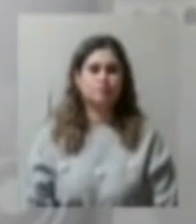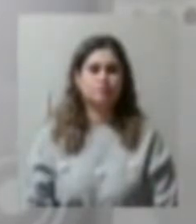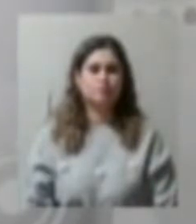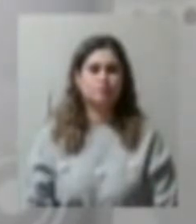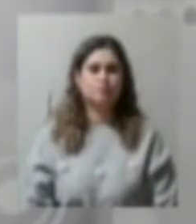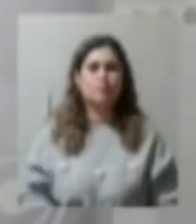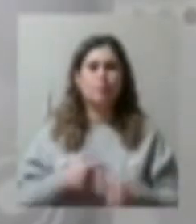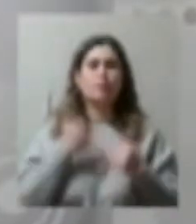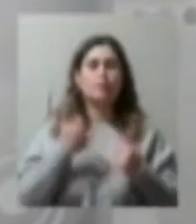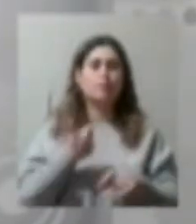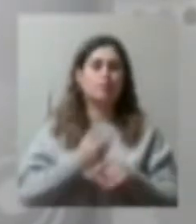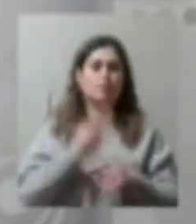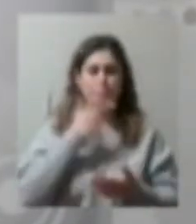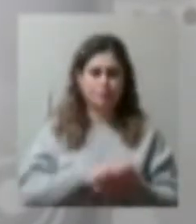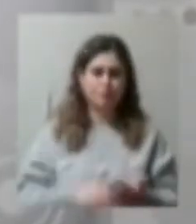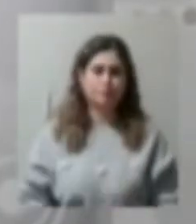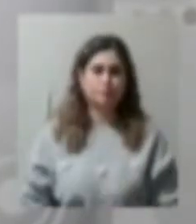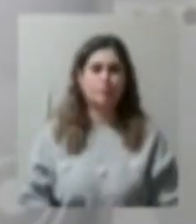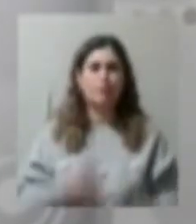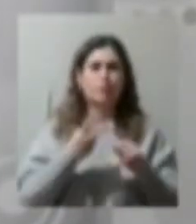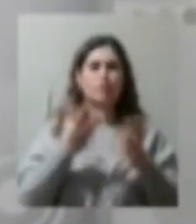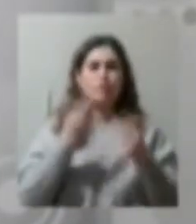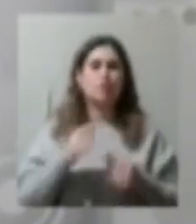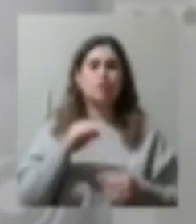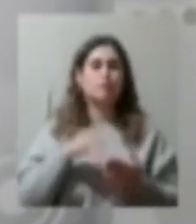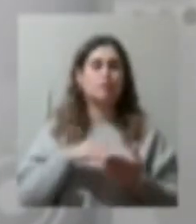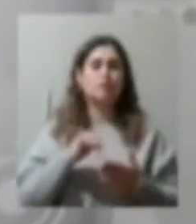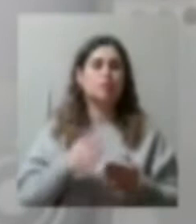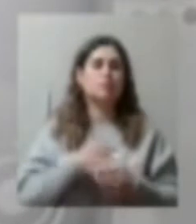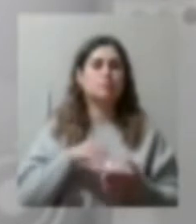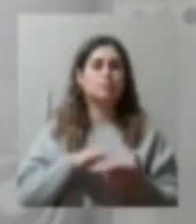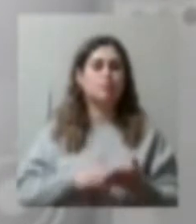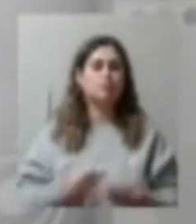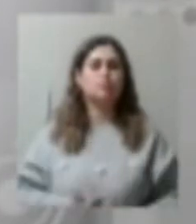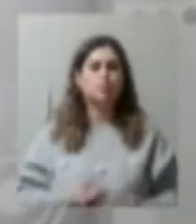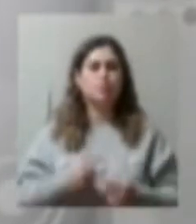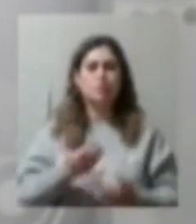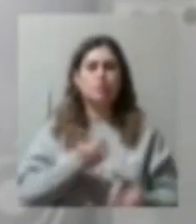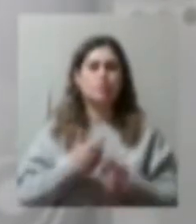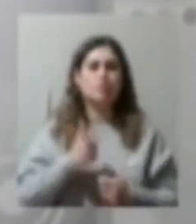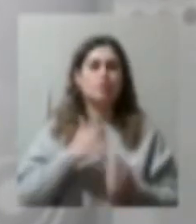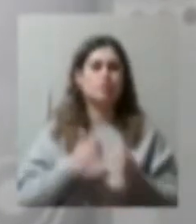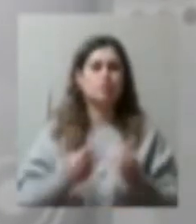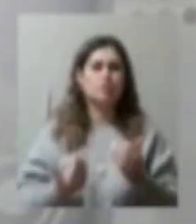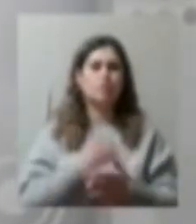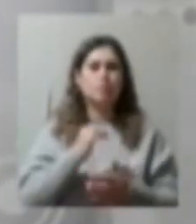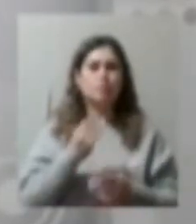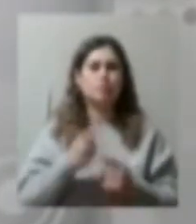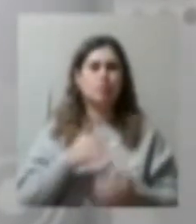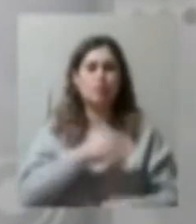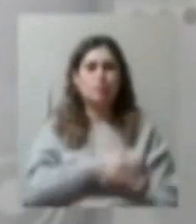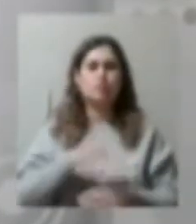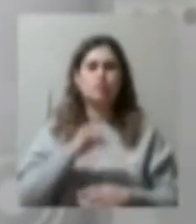Це «Сьогодні головне» і ми продовжуємо. Другий день відділ реєстрації місця проживання фізичних осіб приймає херсонців у новому приміщенні за адресою